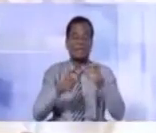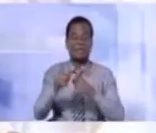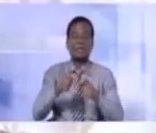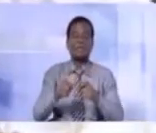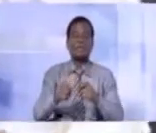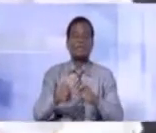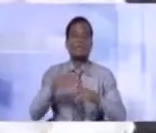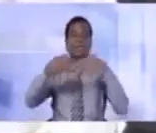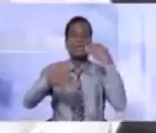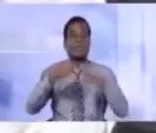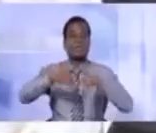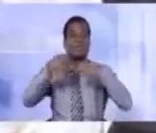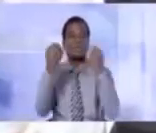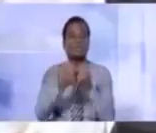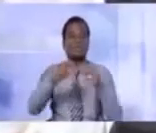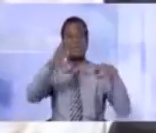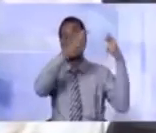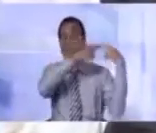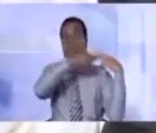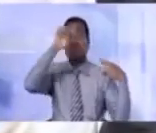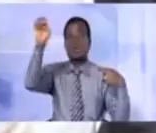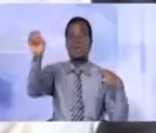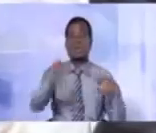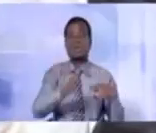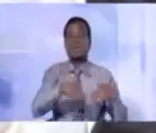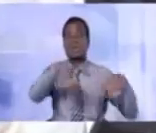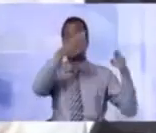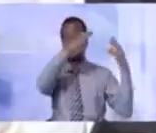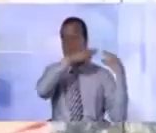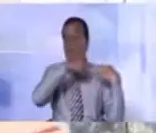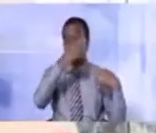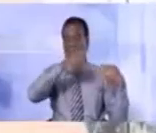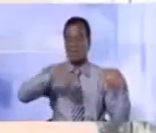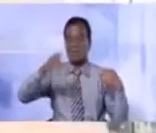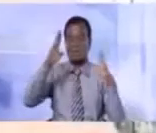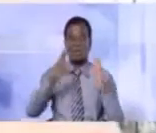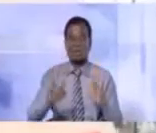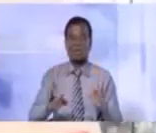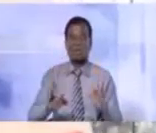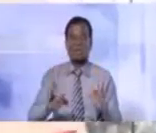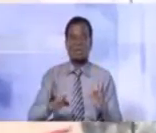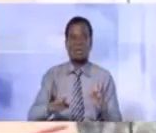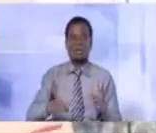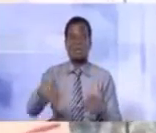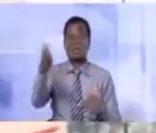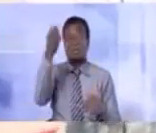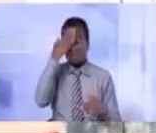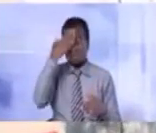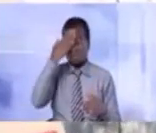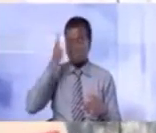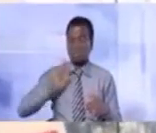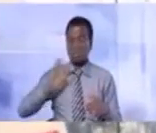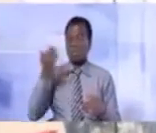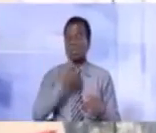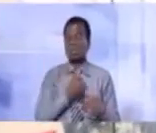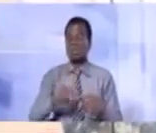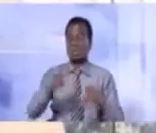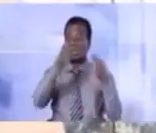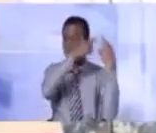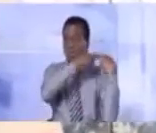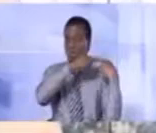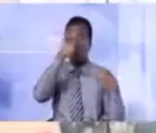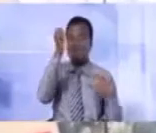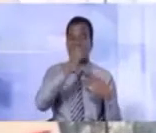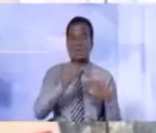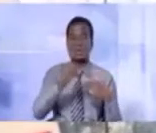le social et la responsabilité des guides religieux conscients de notre responsabilité là